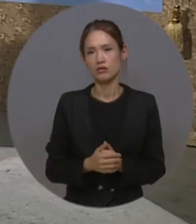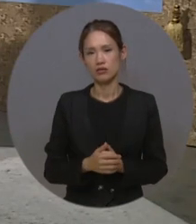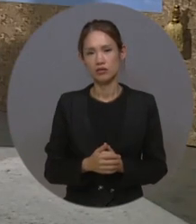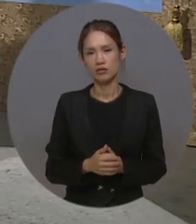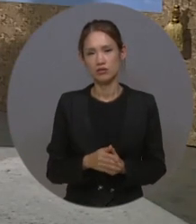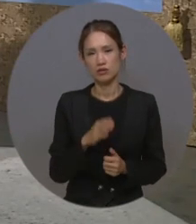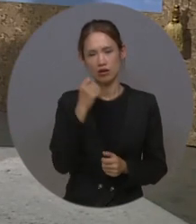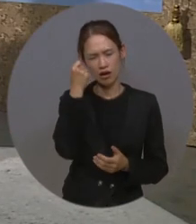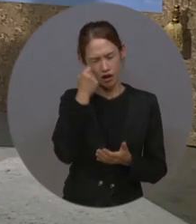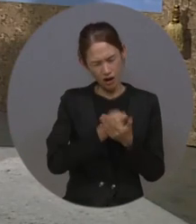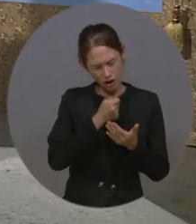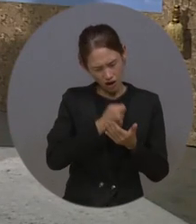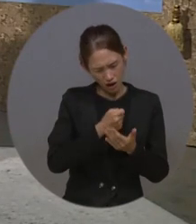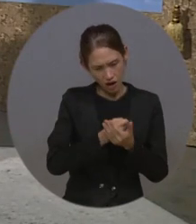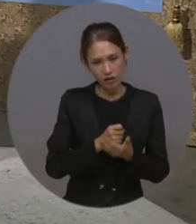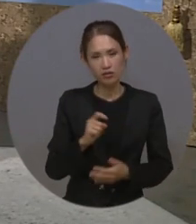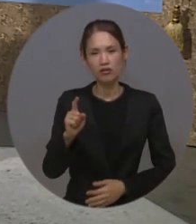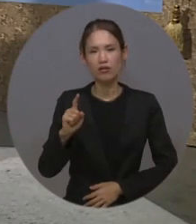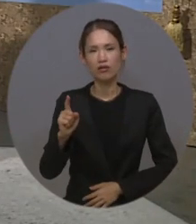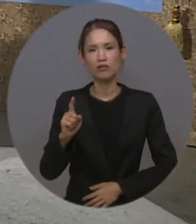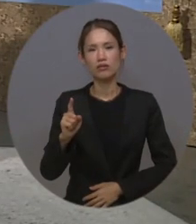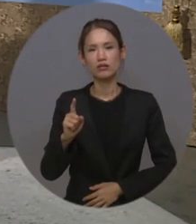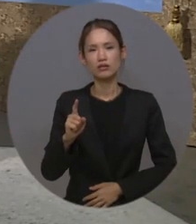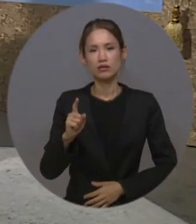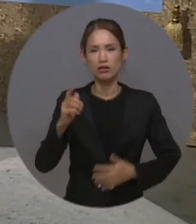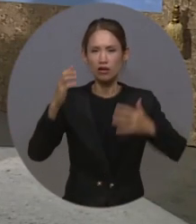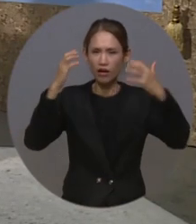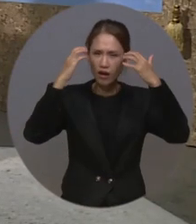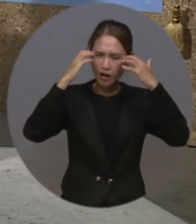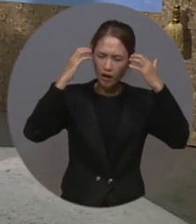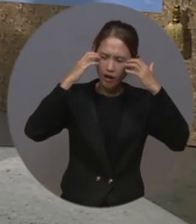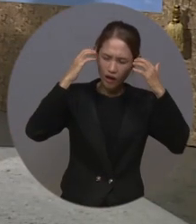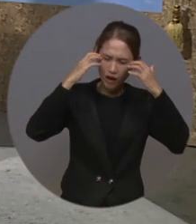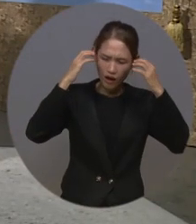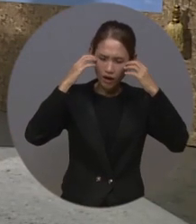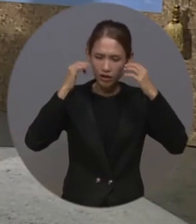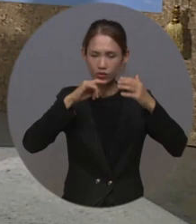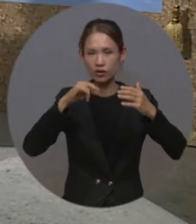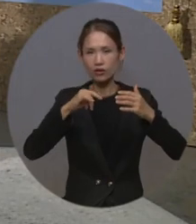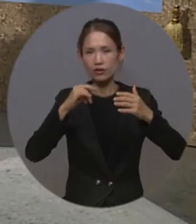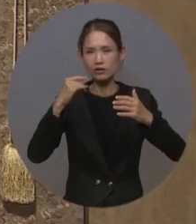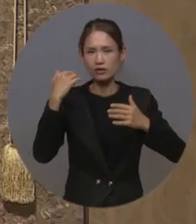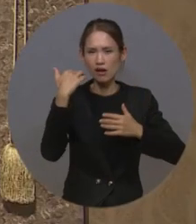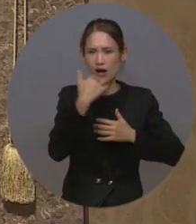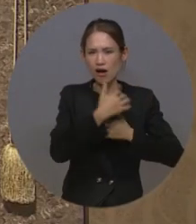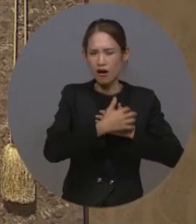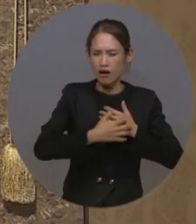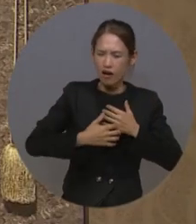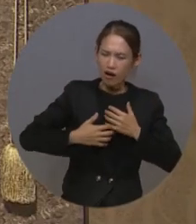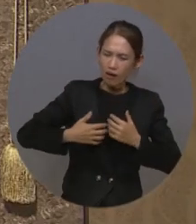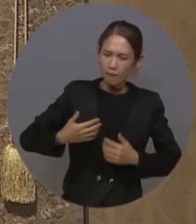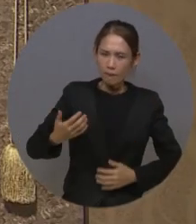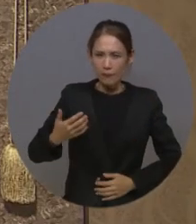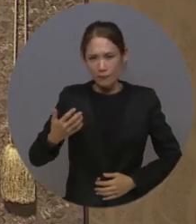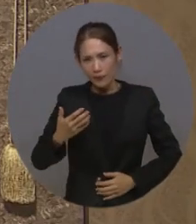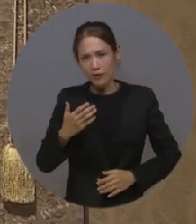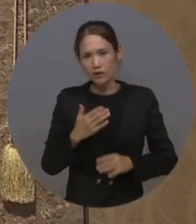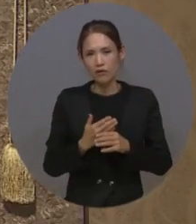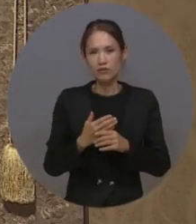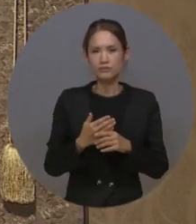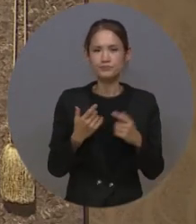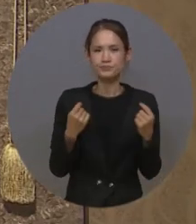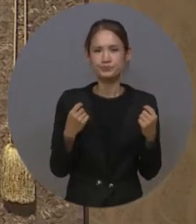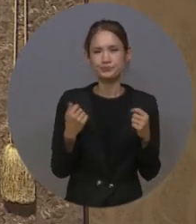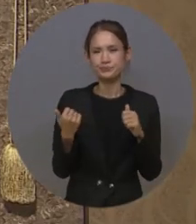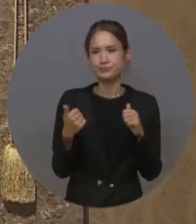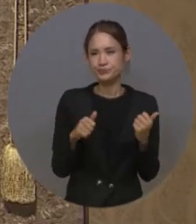정말 안타까운 게 그 고통 속에서 몸부림치다가 막 얼굴이 막 그런 상태로 죽어서